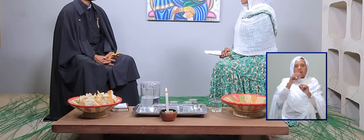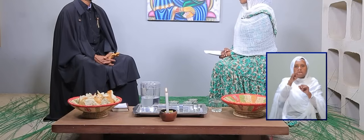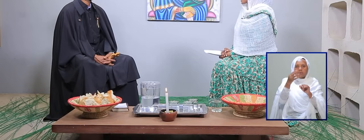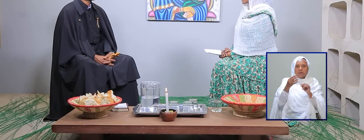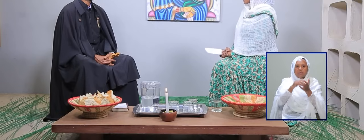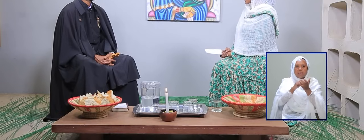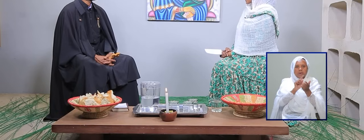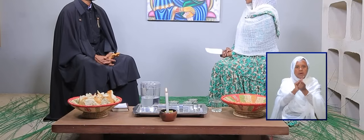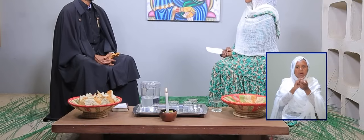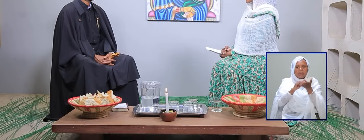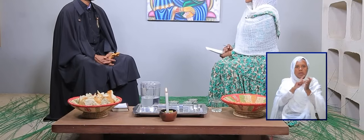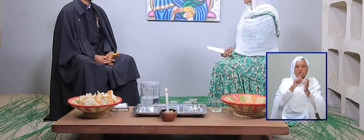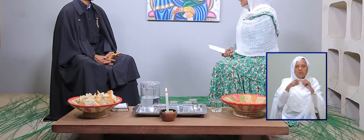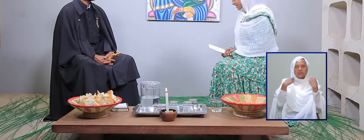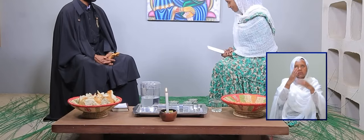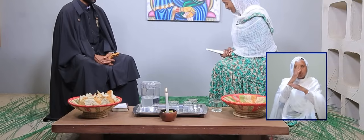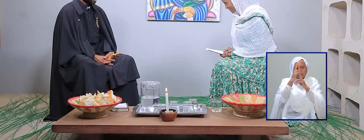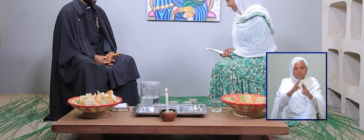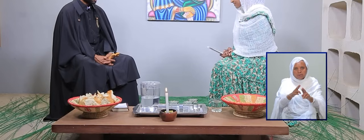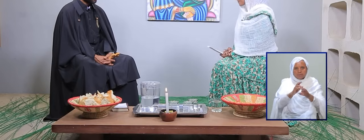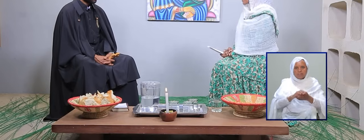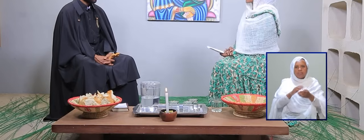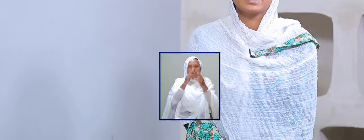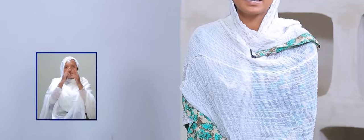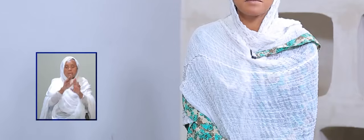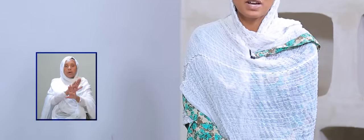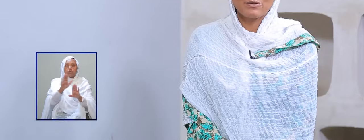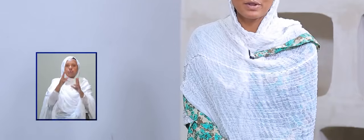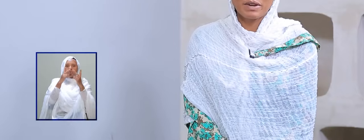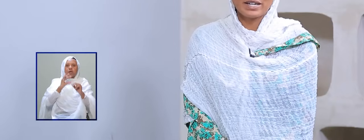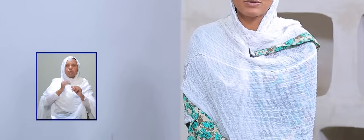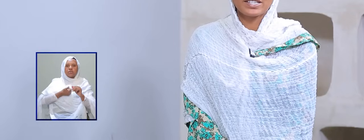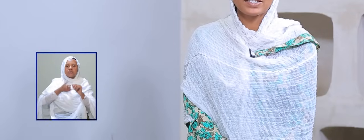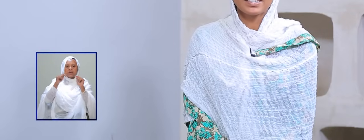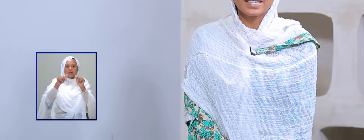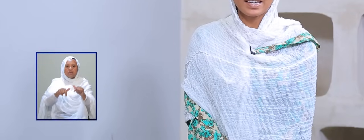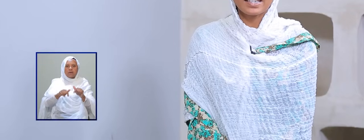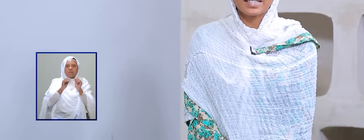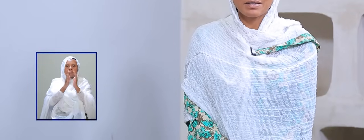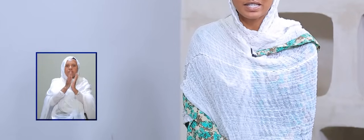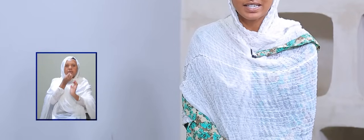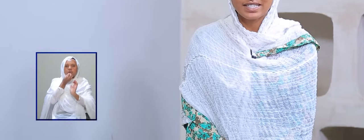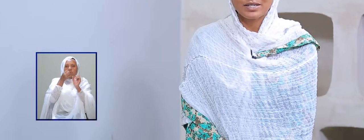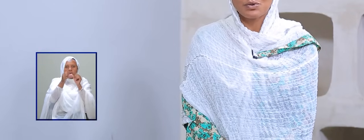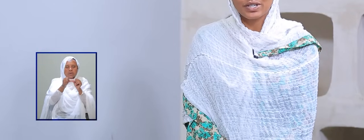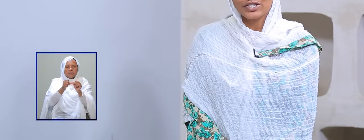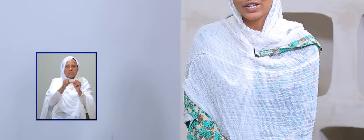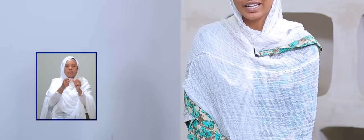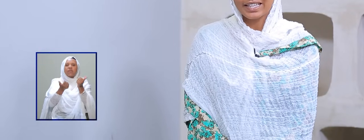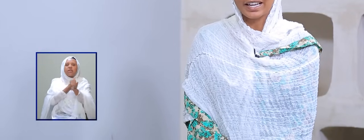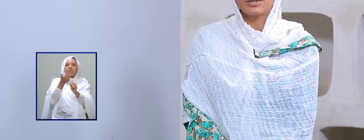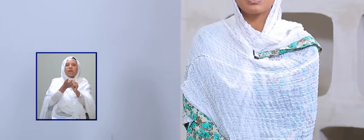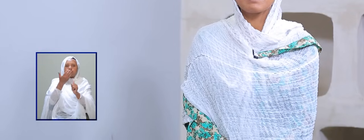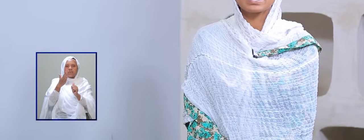በሌላ ፕሮግራም በድጋሚ እንገናኛለን ማለት ነው። ቀሲስ እግዚአብሔር ያክብርልኝ። የተከበራችሁ ተመልካቾቻችን የዛሬ የጸበል ጻድቅ